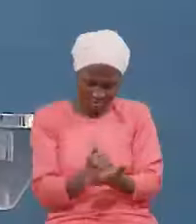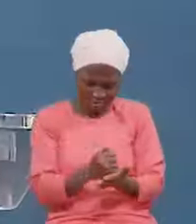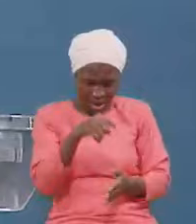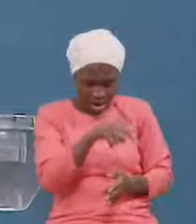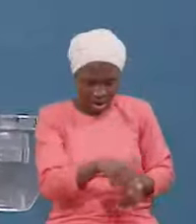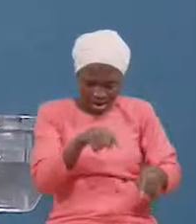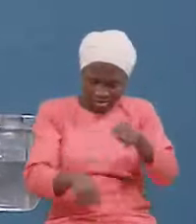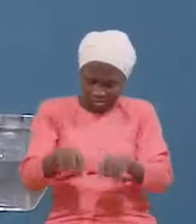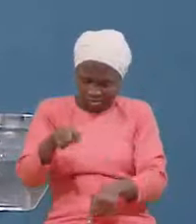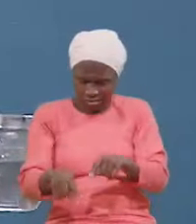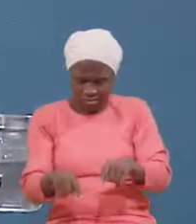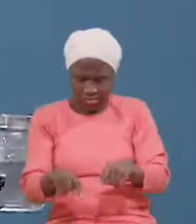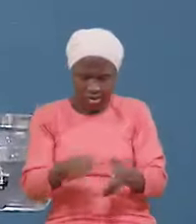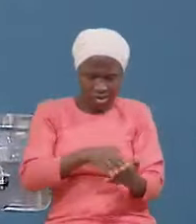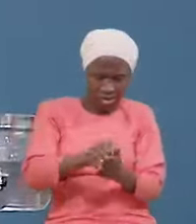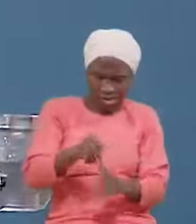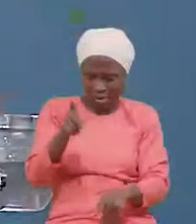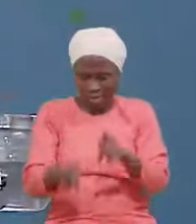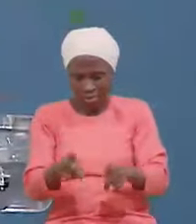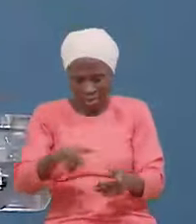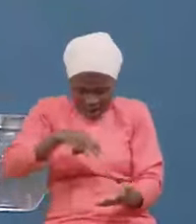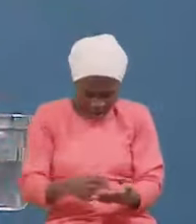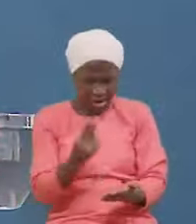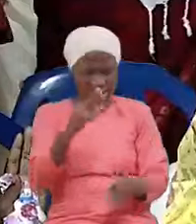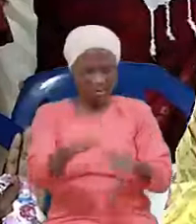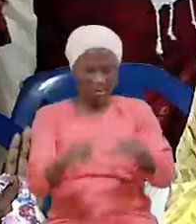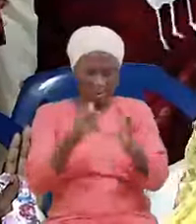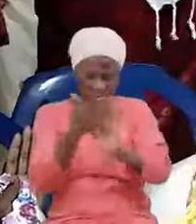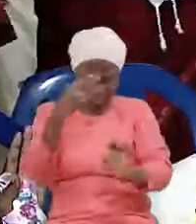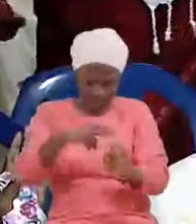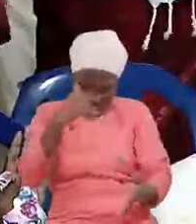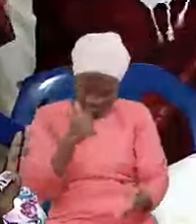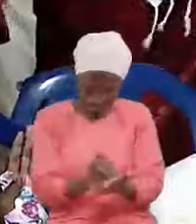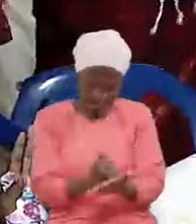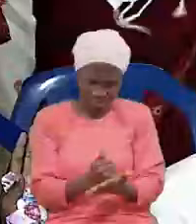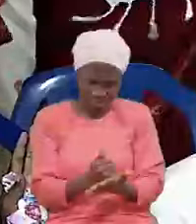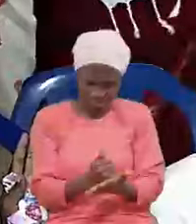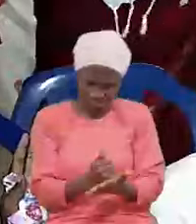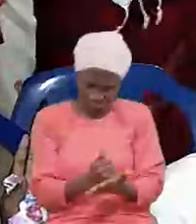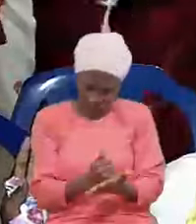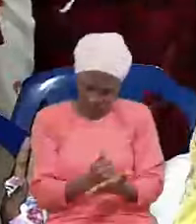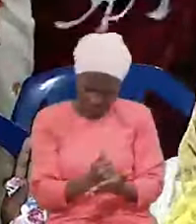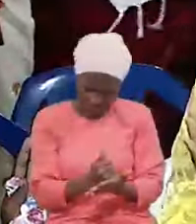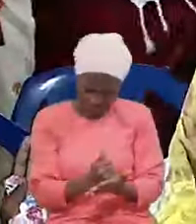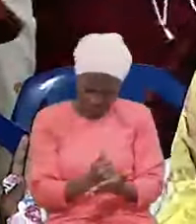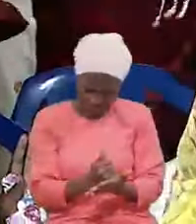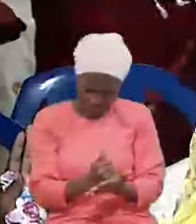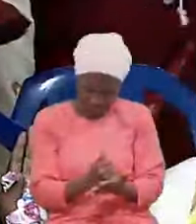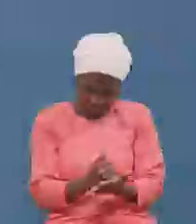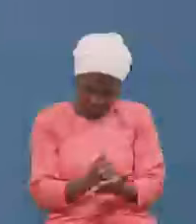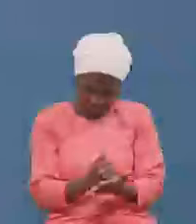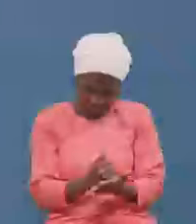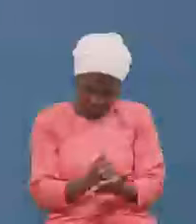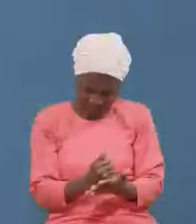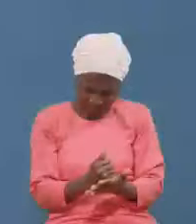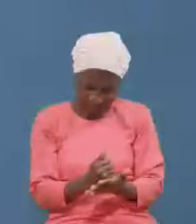Paralyzed impotent lame people rise up and walk. పక్షవాతము అవిడితనము సామర్థ్యం లేని వారు లేచి నిలిచి నడవాలి.